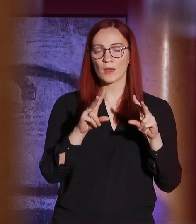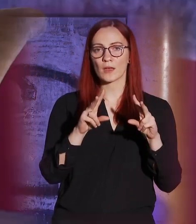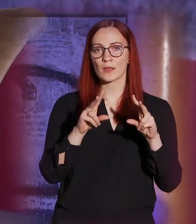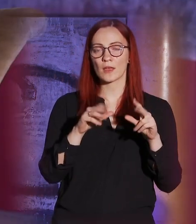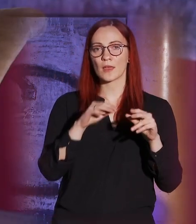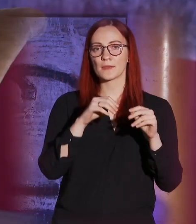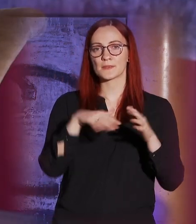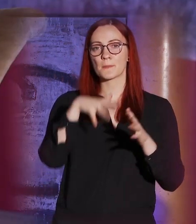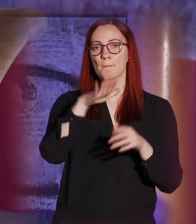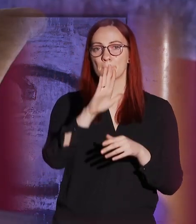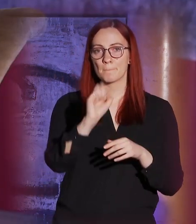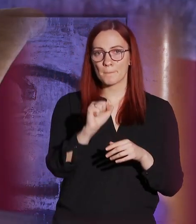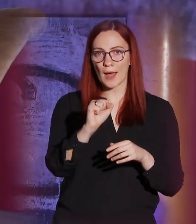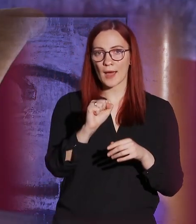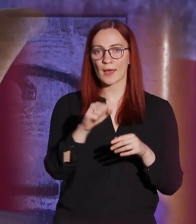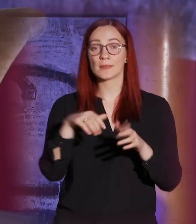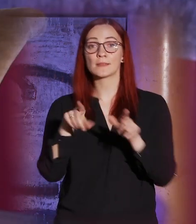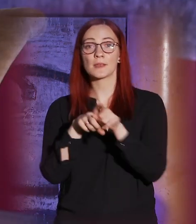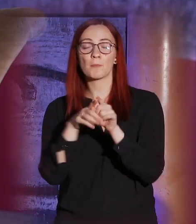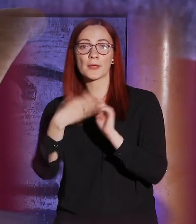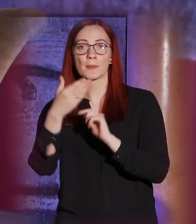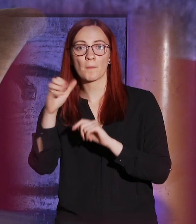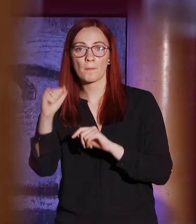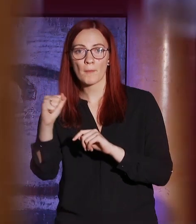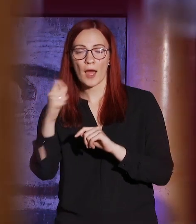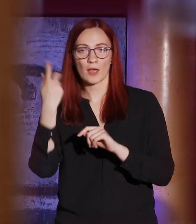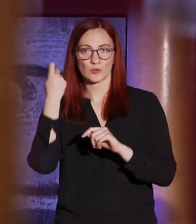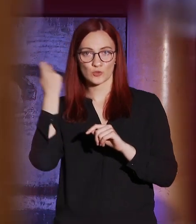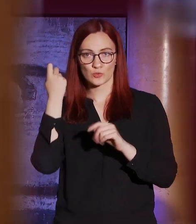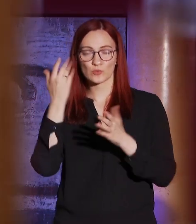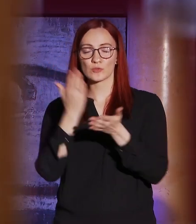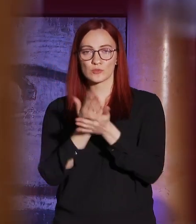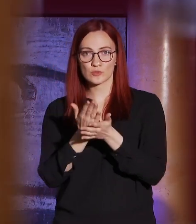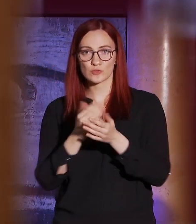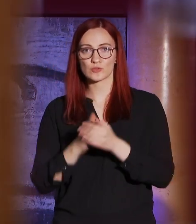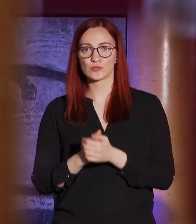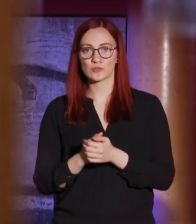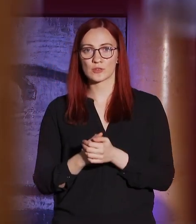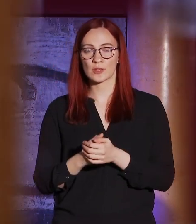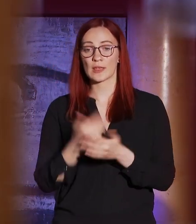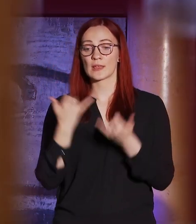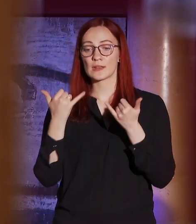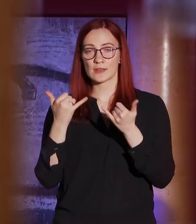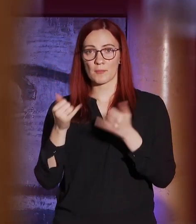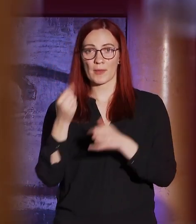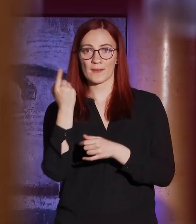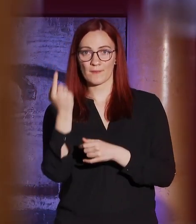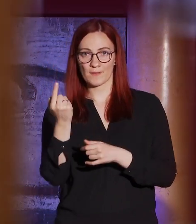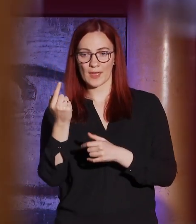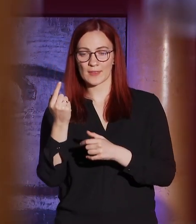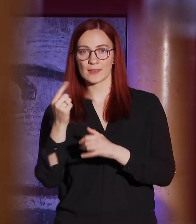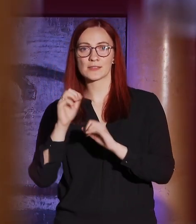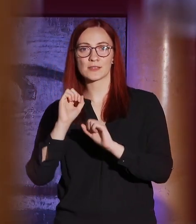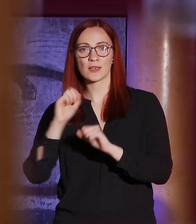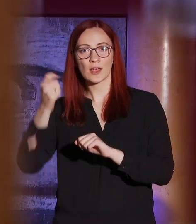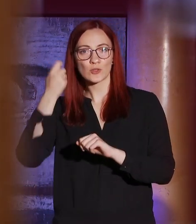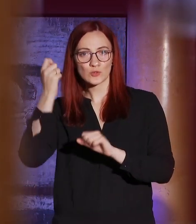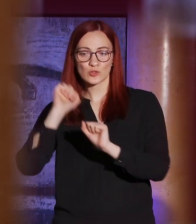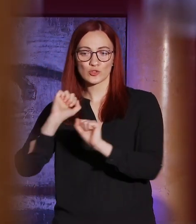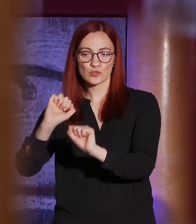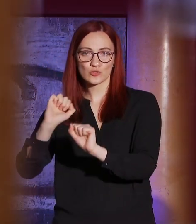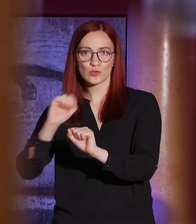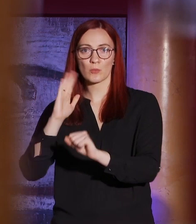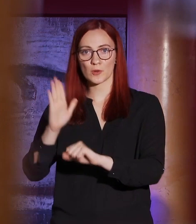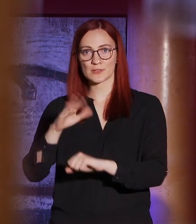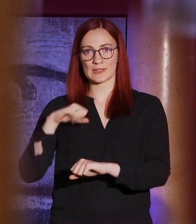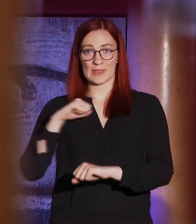bakalauro, bet ir magistro. Ir net yra jau dabar vienas žmogus ruošiasi ginti daktaro vardą šioje